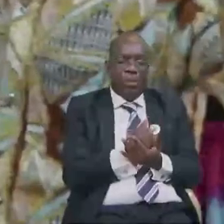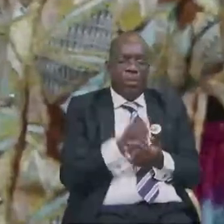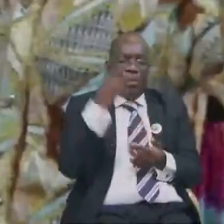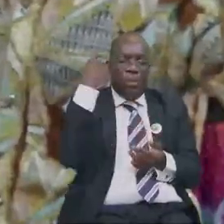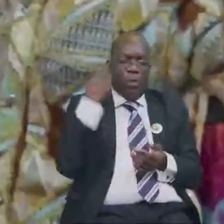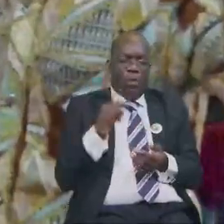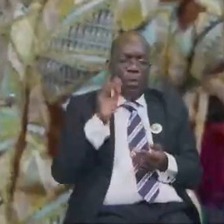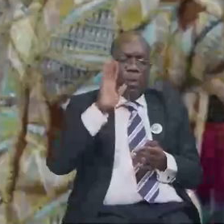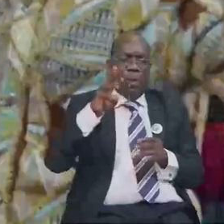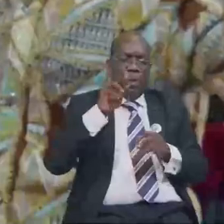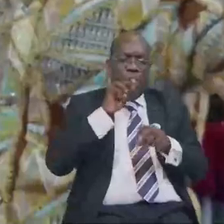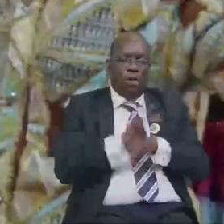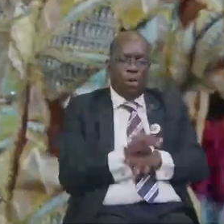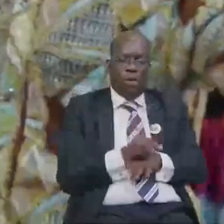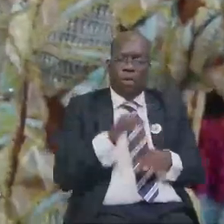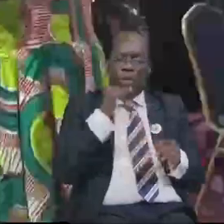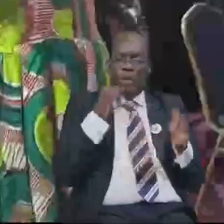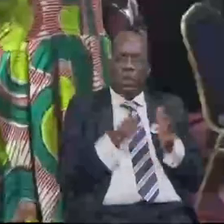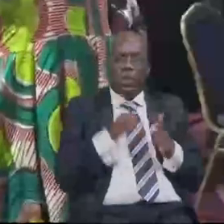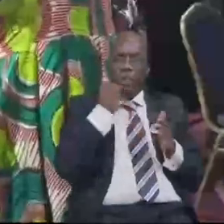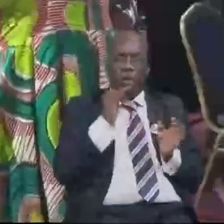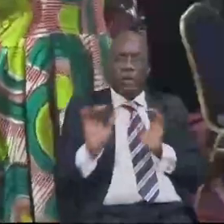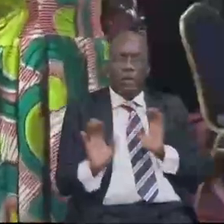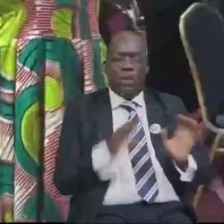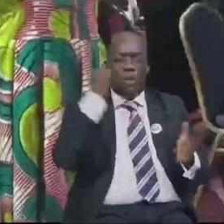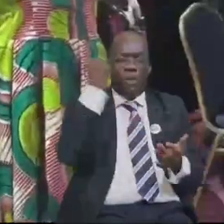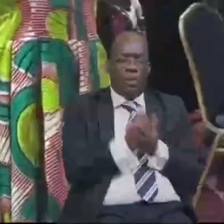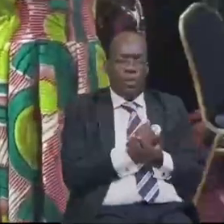Pour ton ministère, c'est fait.